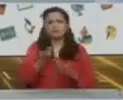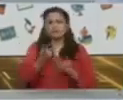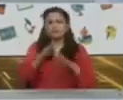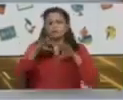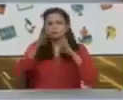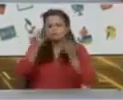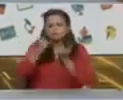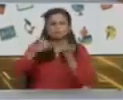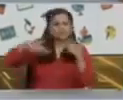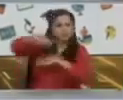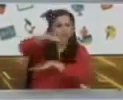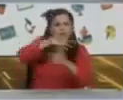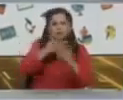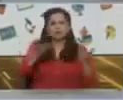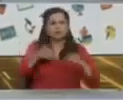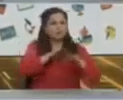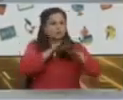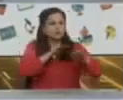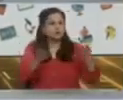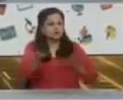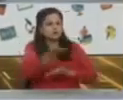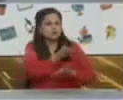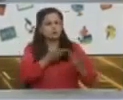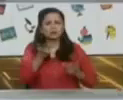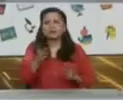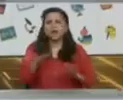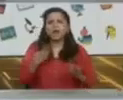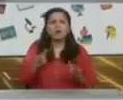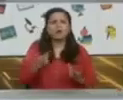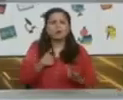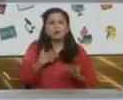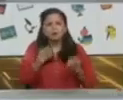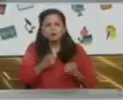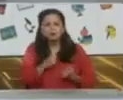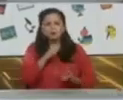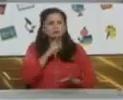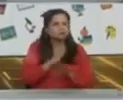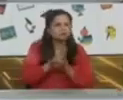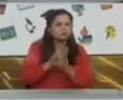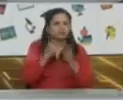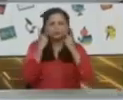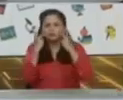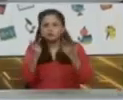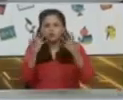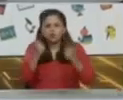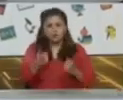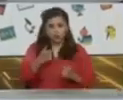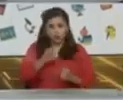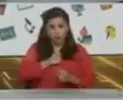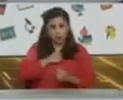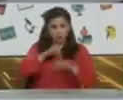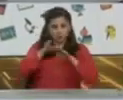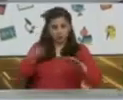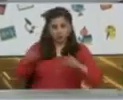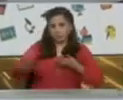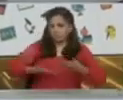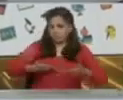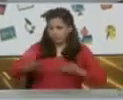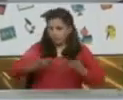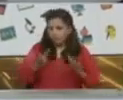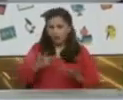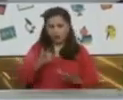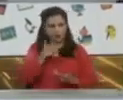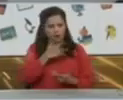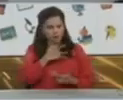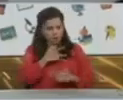बच्चे। ऐसे में हम कैसे ये सुनिश्चित करें कि हमारे बच्चों का व्यवहार,